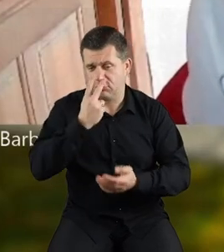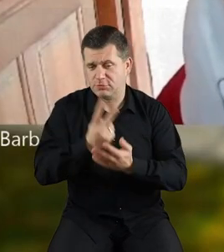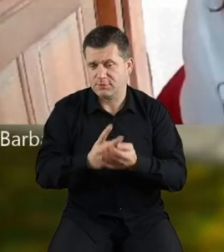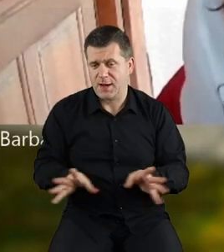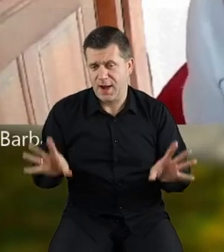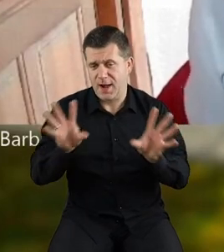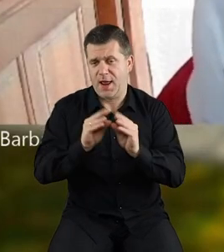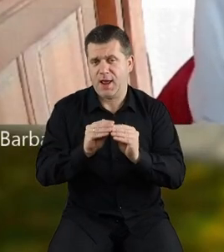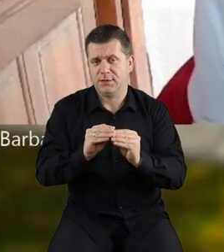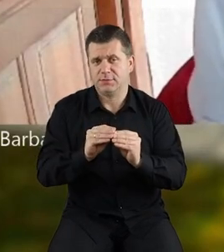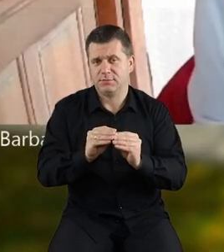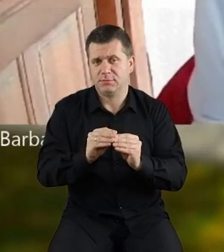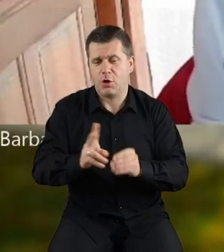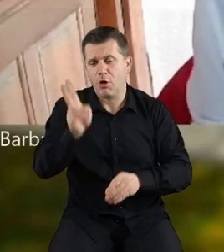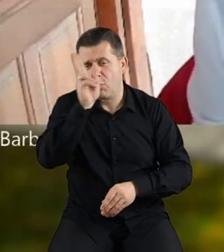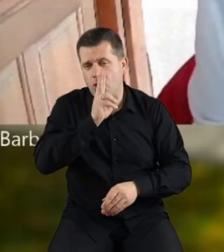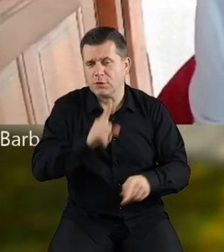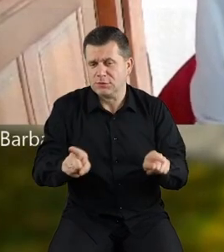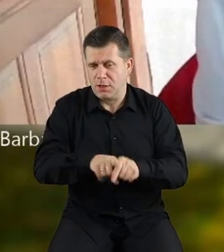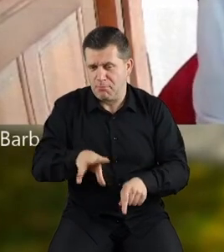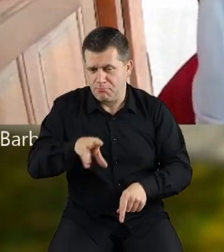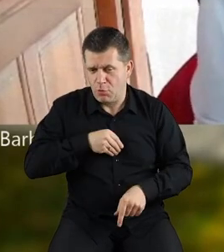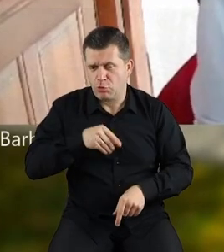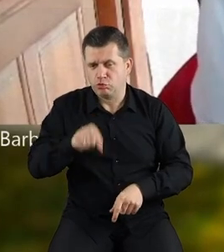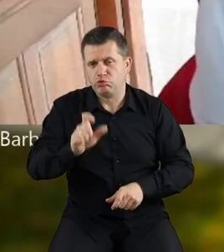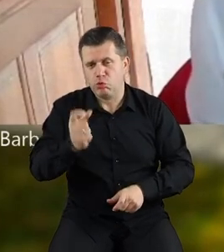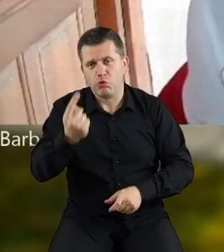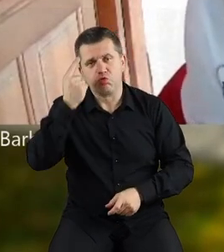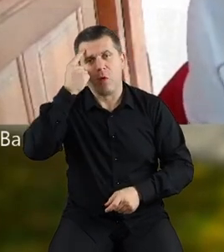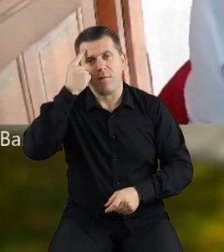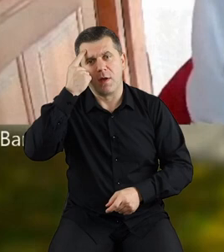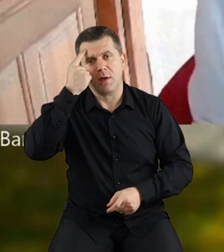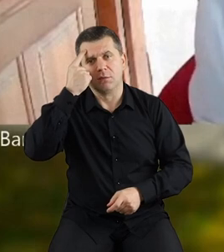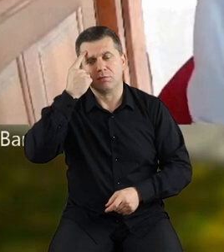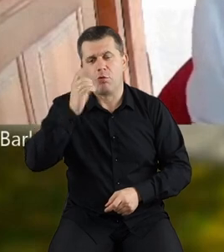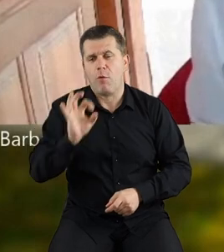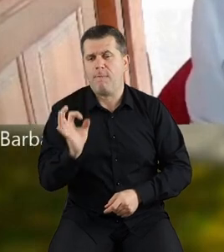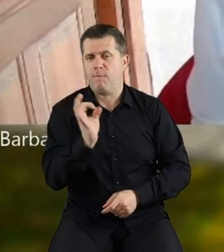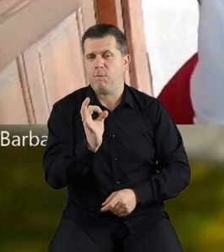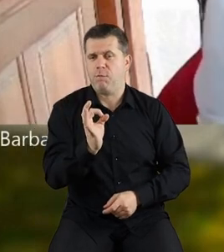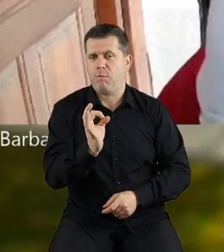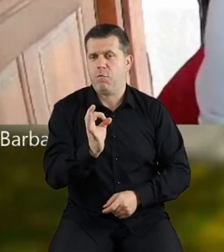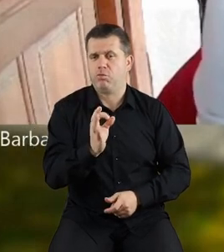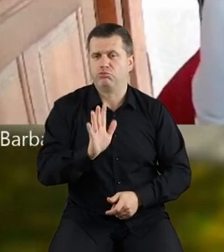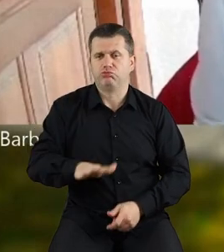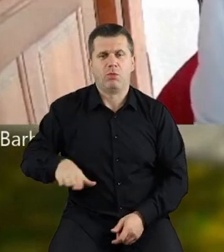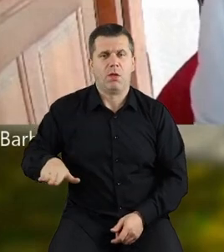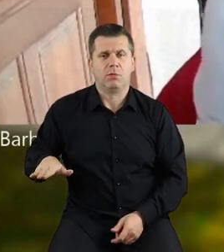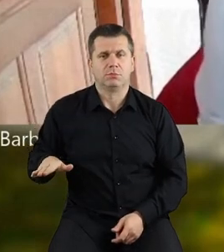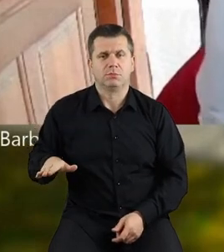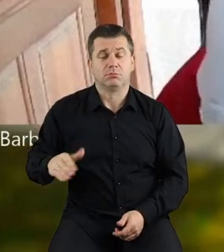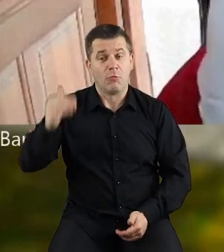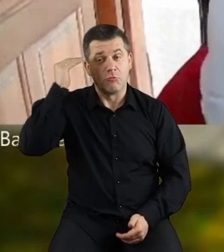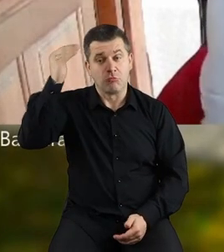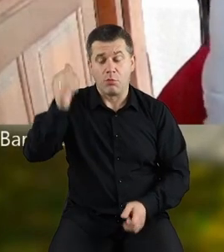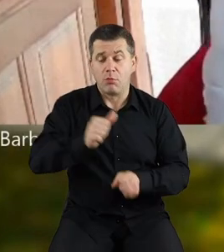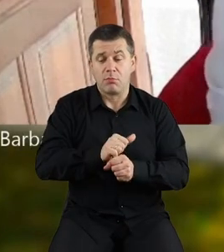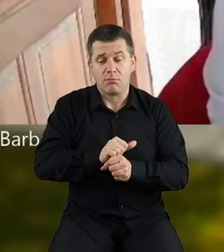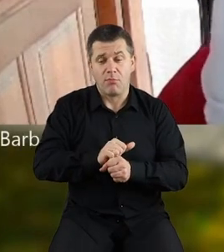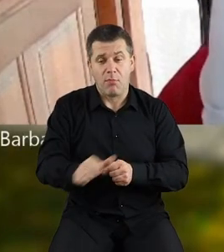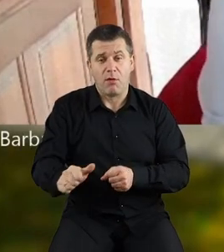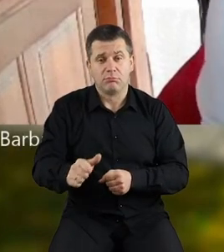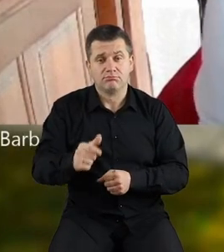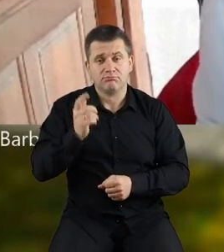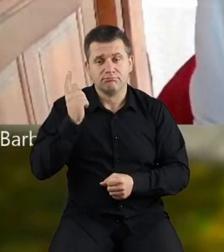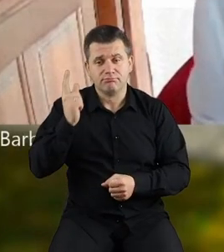warto czytać razem i rodzice także mogą z niej czegoś dowiedzieć się o swoich dzieciach, a więc dorosły